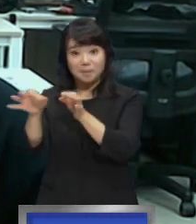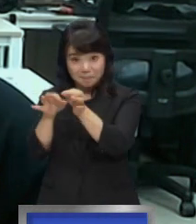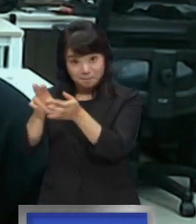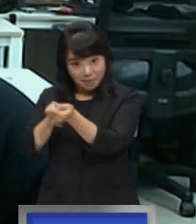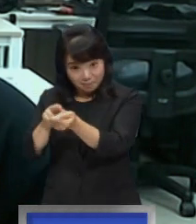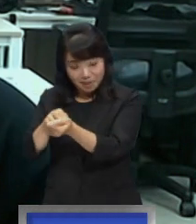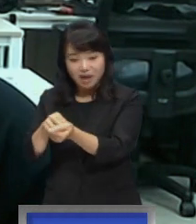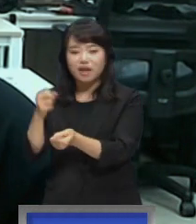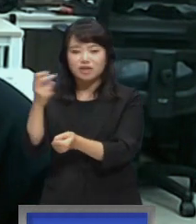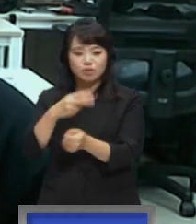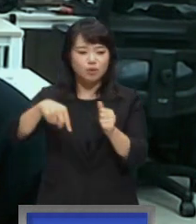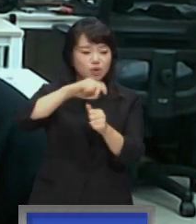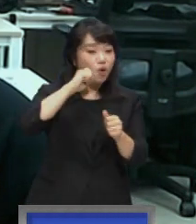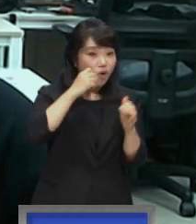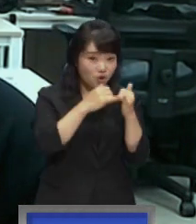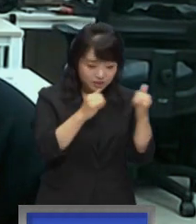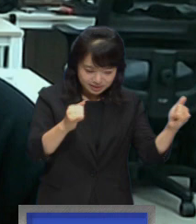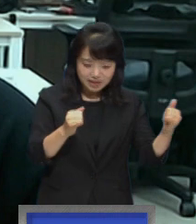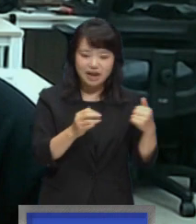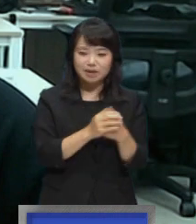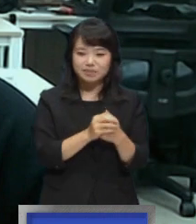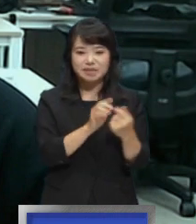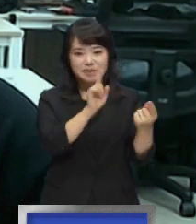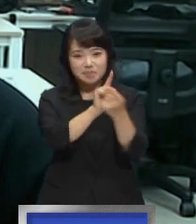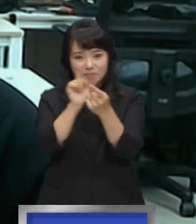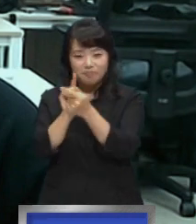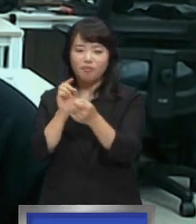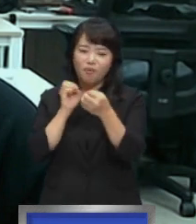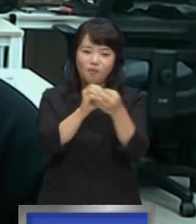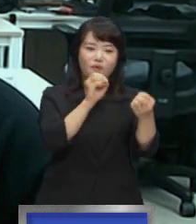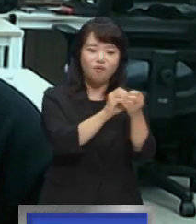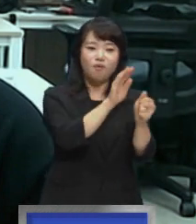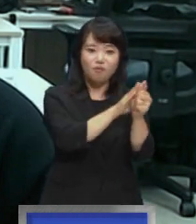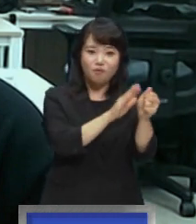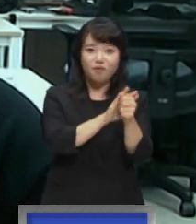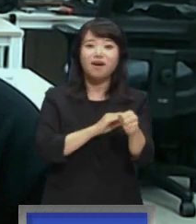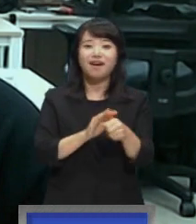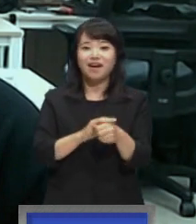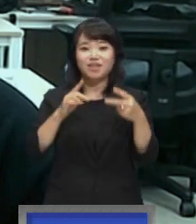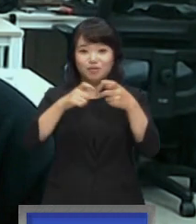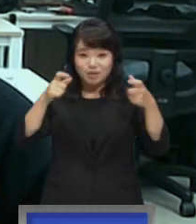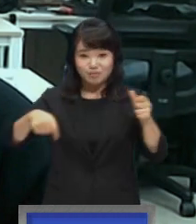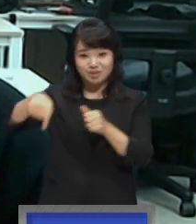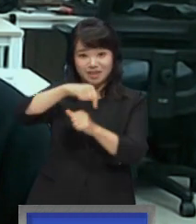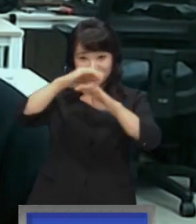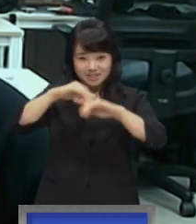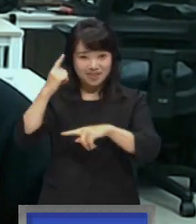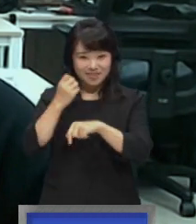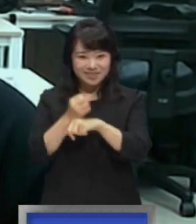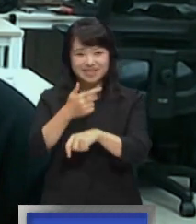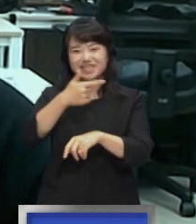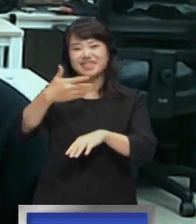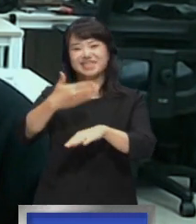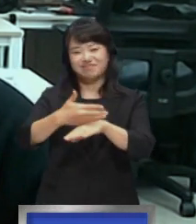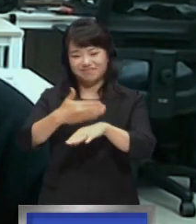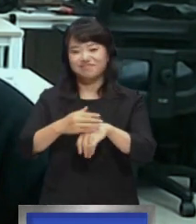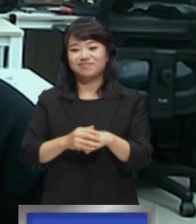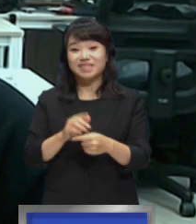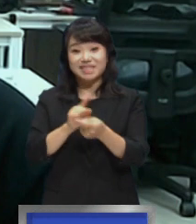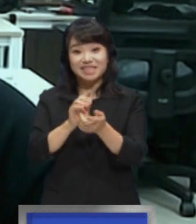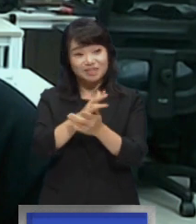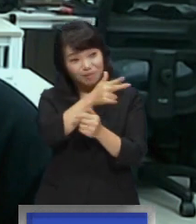복지 사각지대 주민들에게 선한 영향력을 미치고 있는 동대문구 사회적 경제 현장 소식을 알아봤습니다. 네,